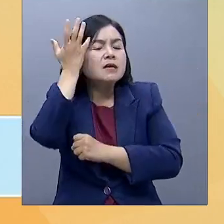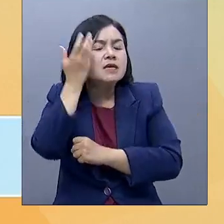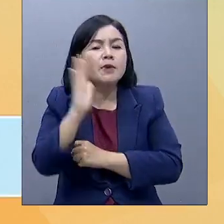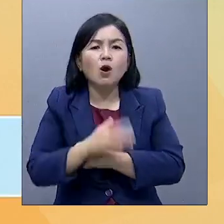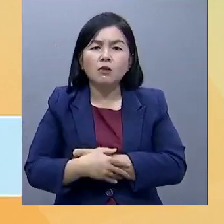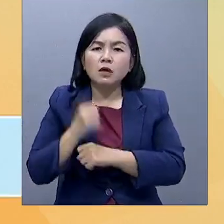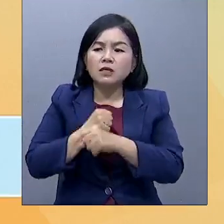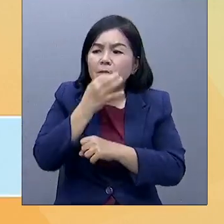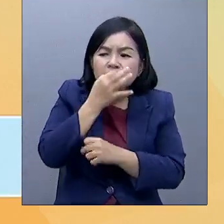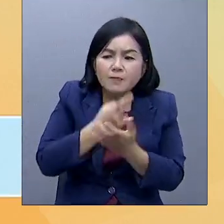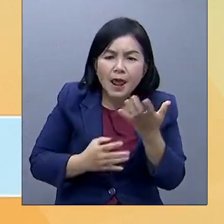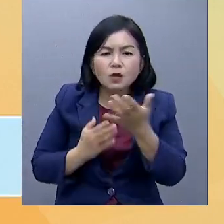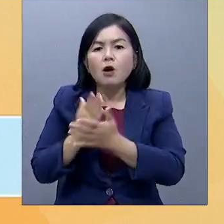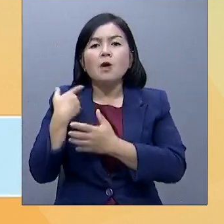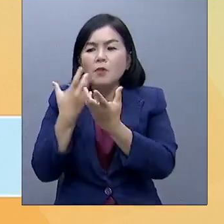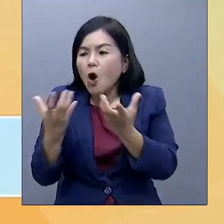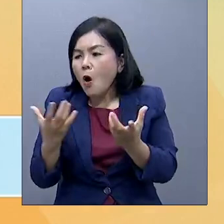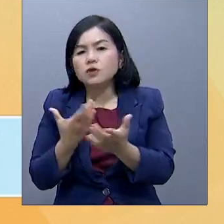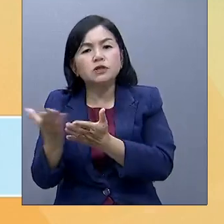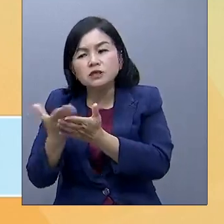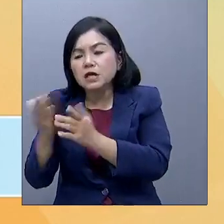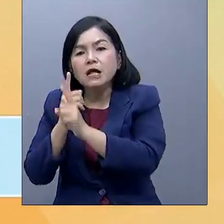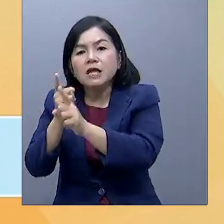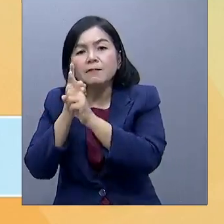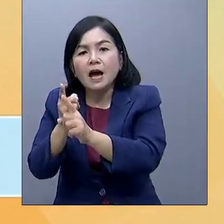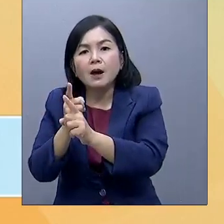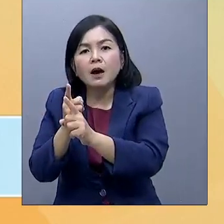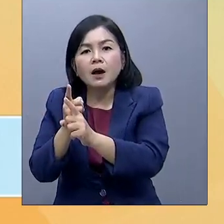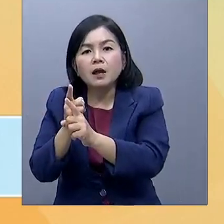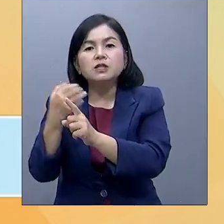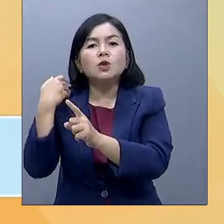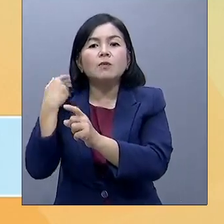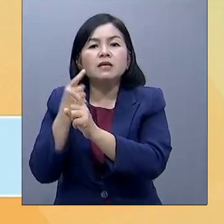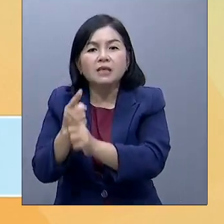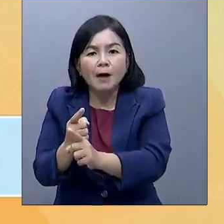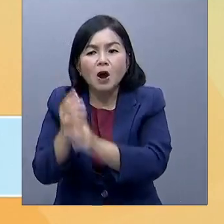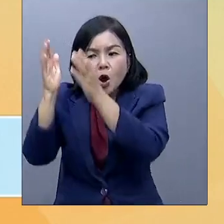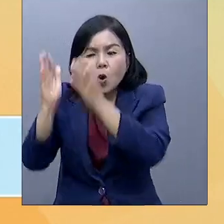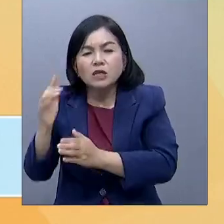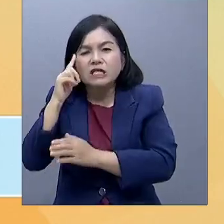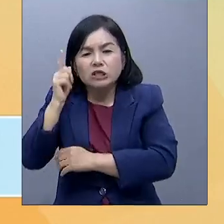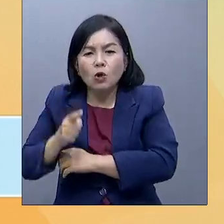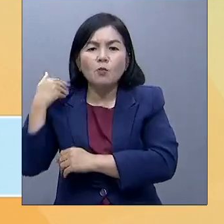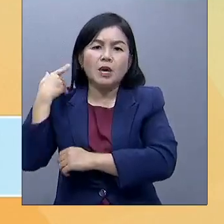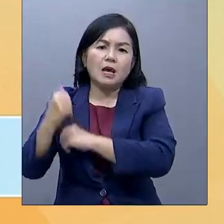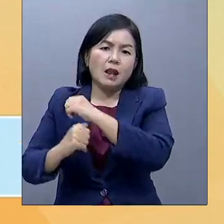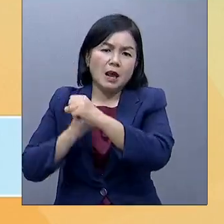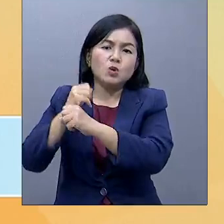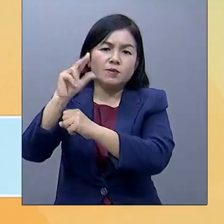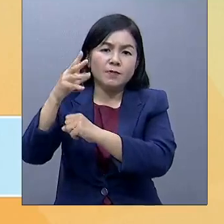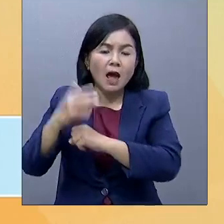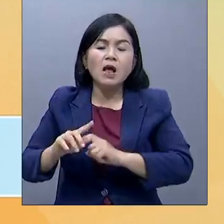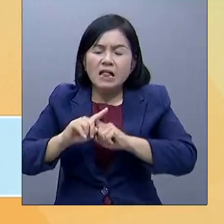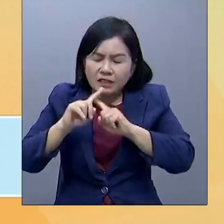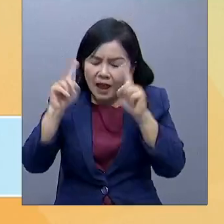กดดันตัวเองว่าเราจะต้องประสบความสำเร็จนะจะต้องมีนู่นมีนี่มีนั่นตามแบบที่แบบ มันควรจะเป็นหรือคนคิดว่ามันควรจะเป็นอย่างนั้นคือจริงๆแค่เรามี